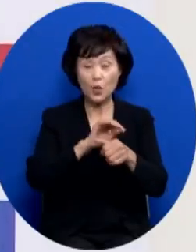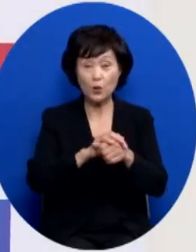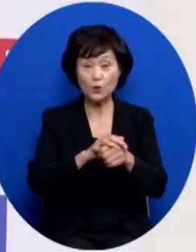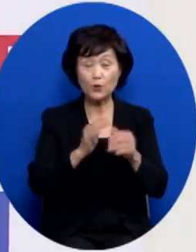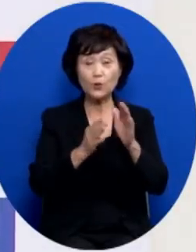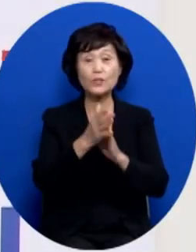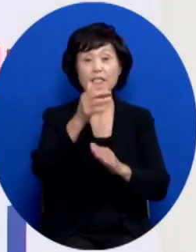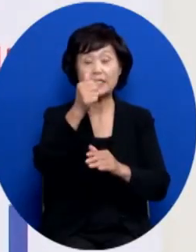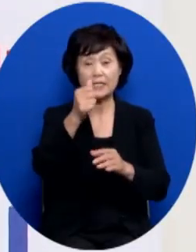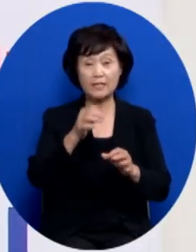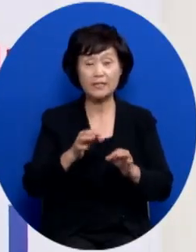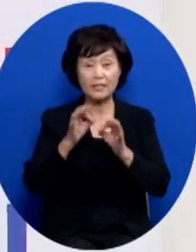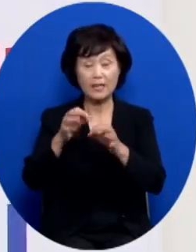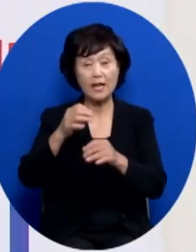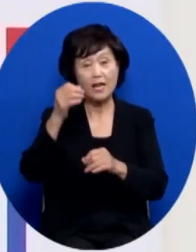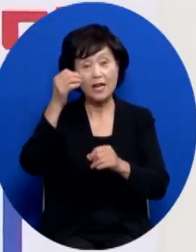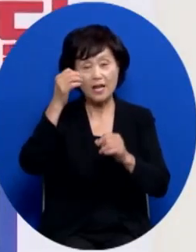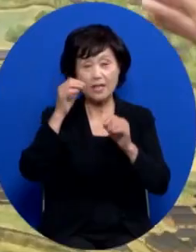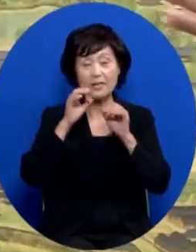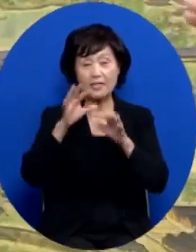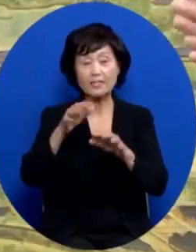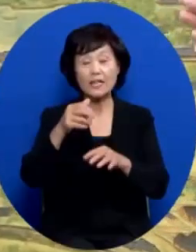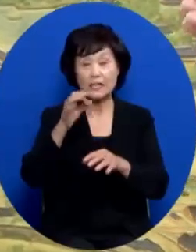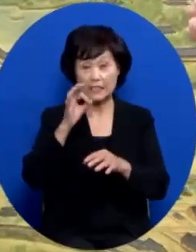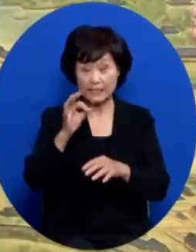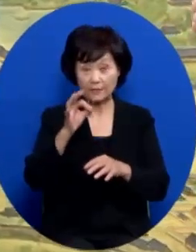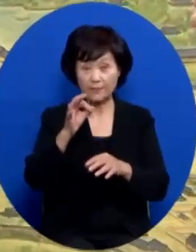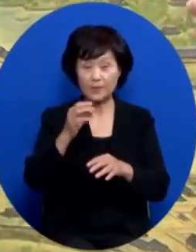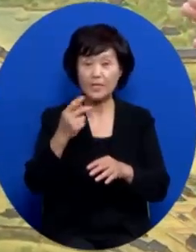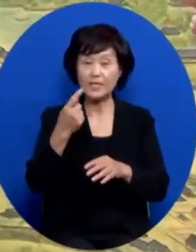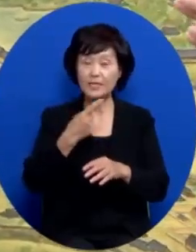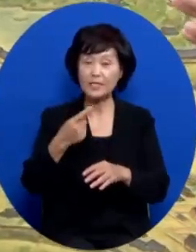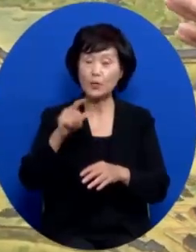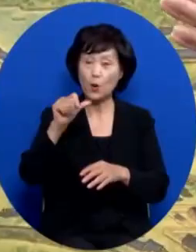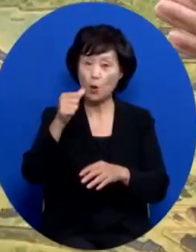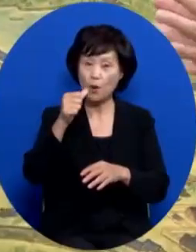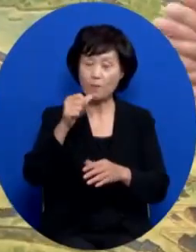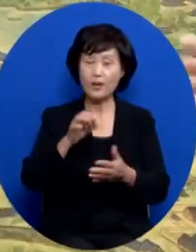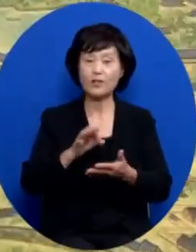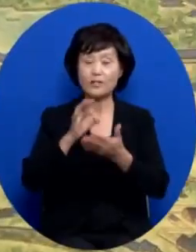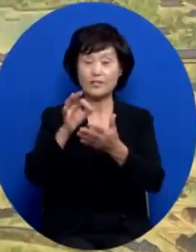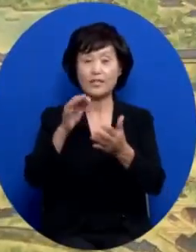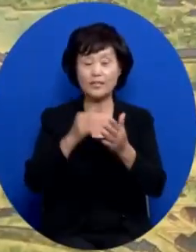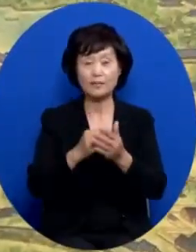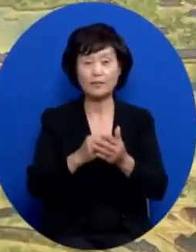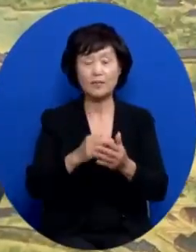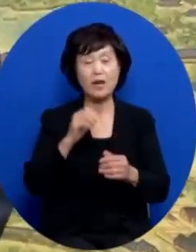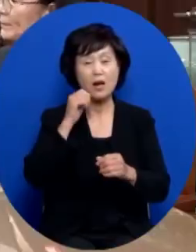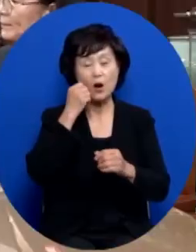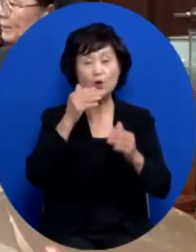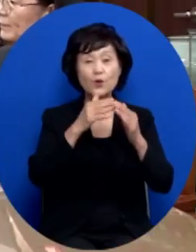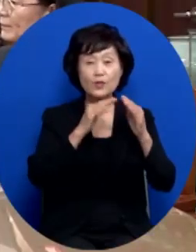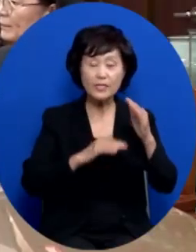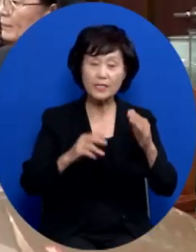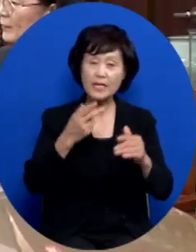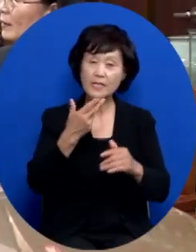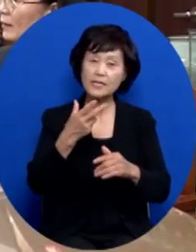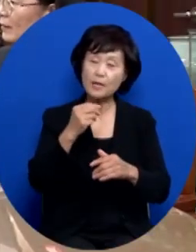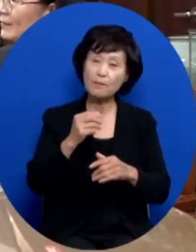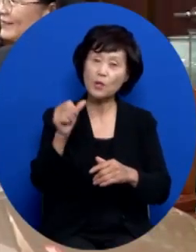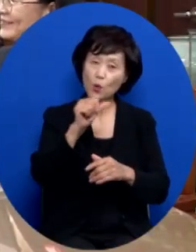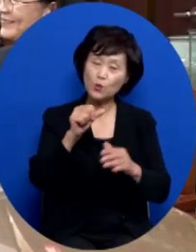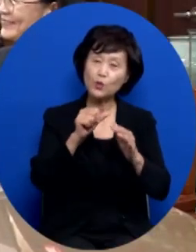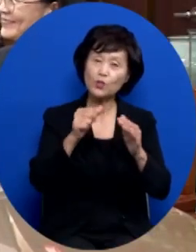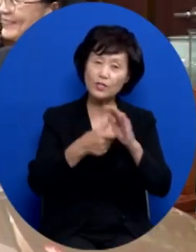성금 1,500만 원을 전달했습니다. 전달된 성금은 경주시 취약계층 200세대에 7만 5천 원 상당의